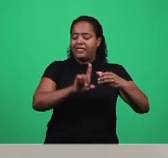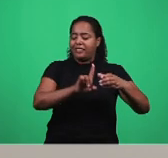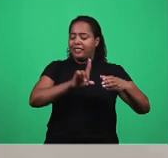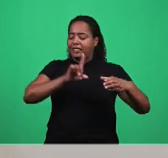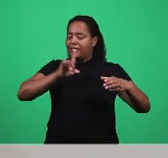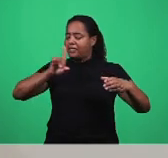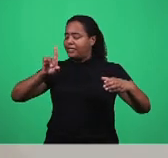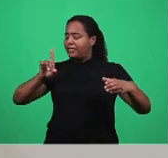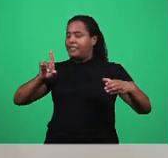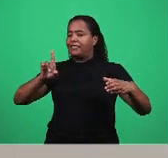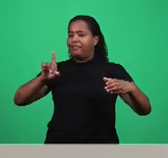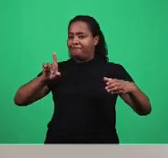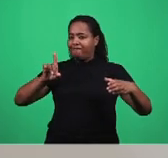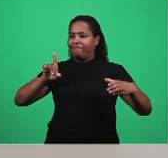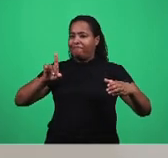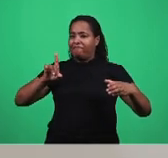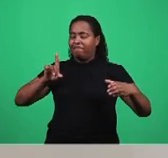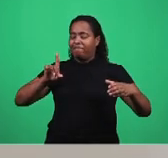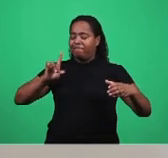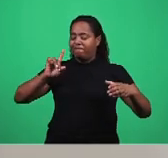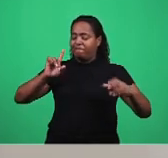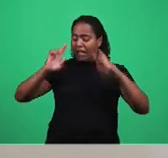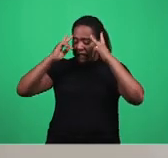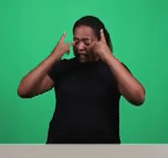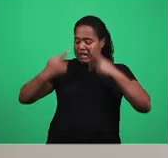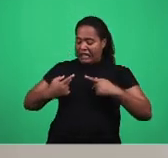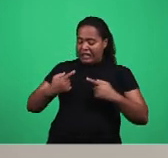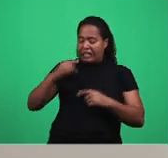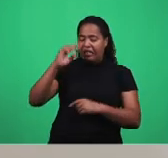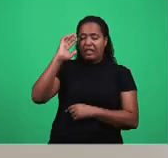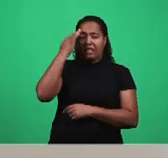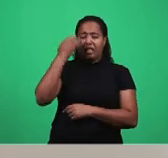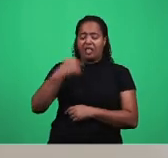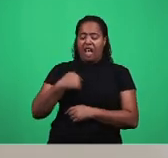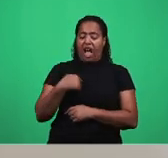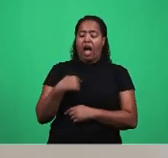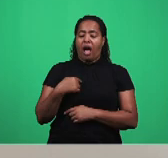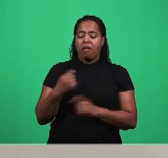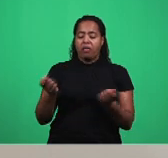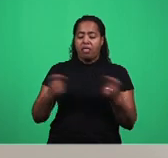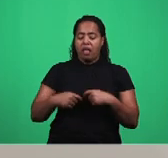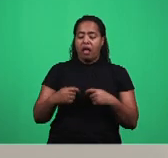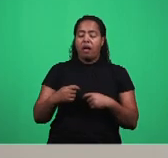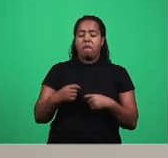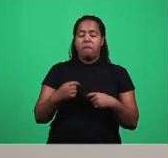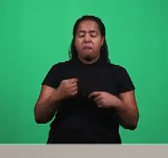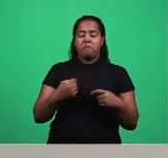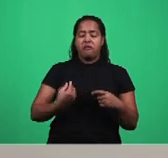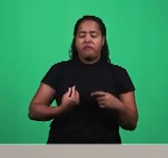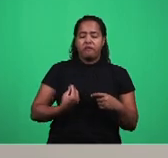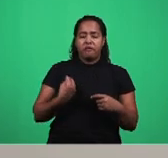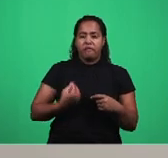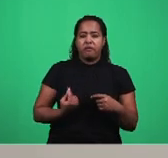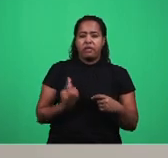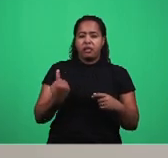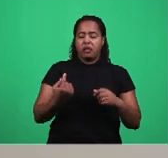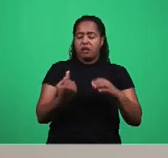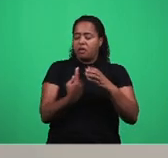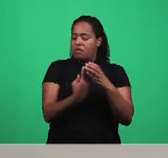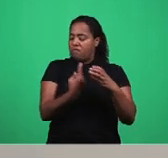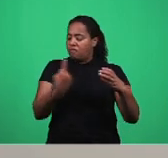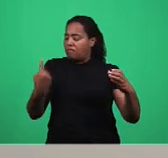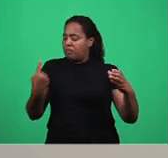lui, il est en condition de vivre isolé, qui n'a pas besoin de personne, et il n'a besoin de personne,